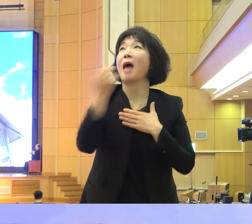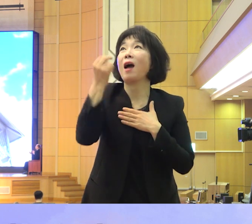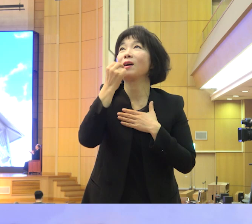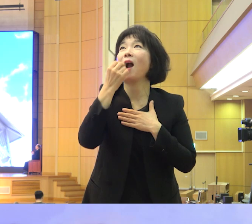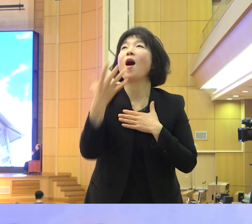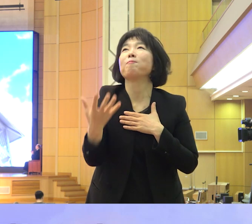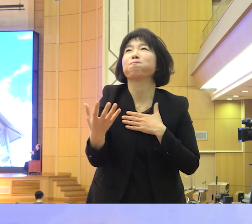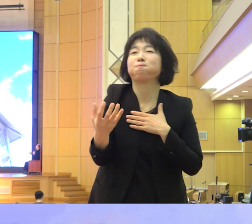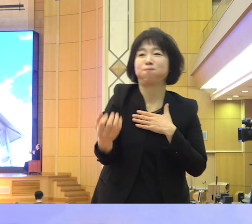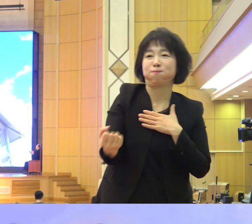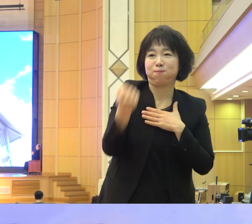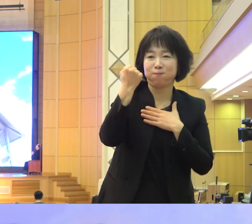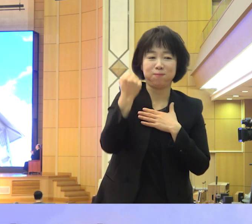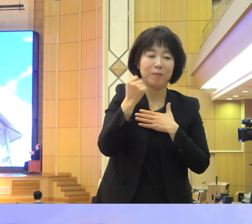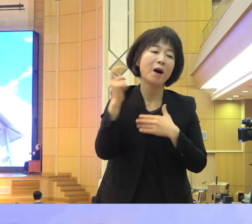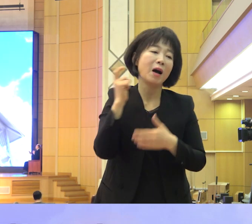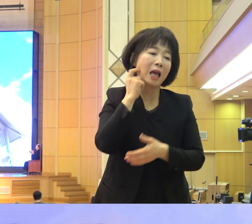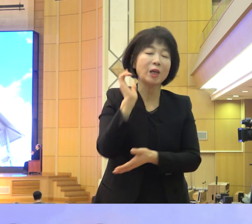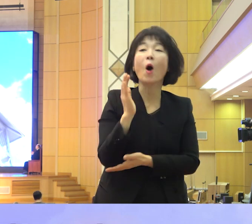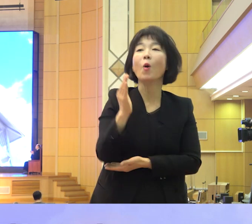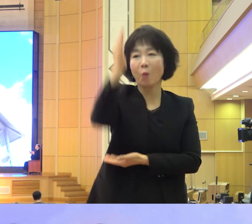영생을 얻으며